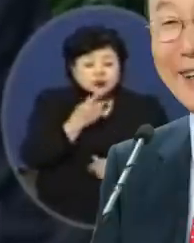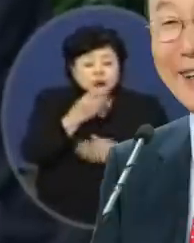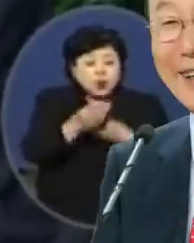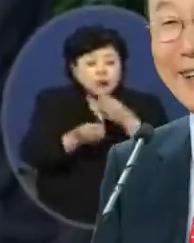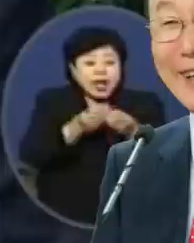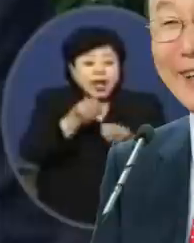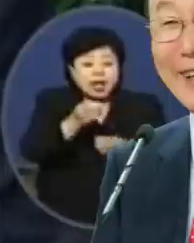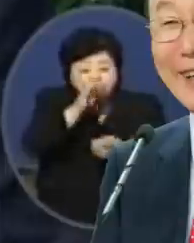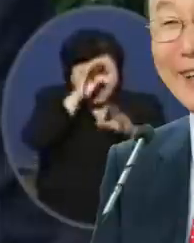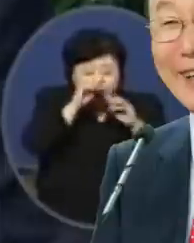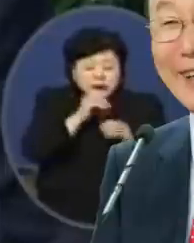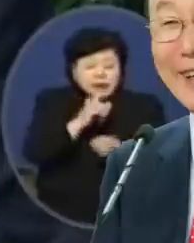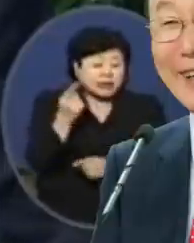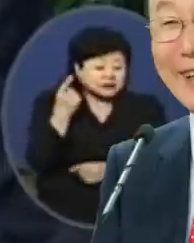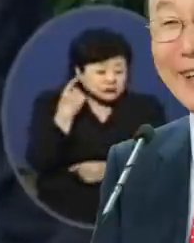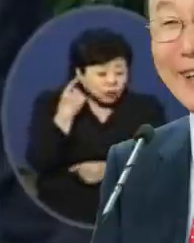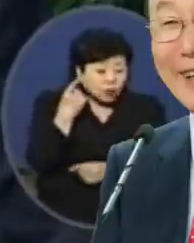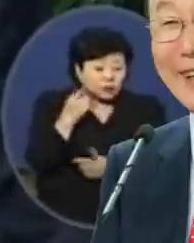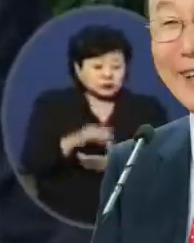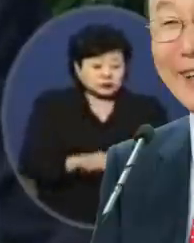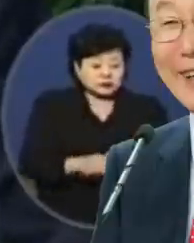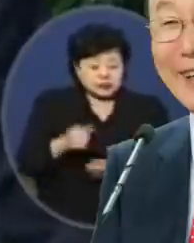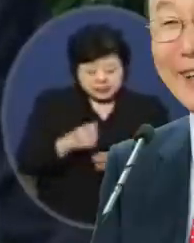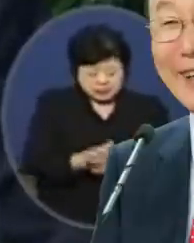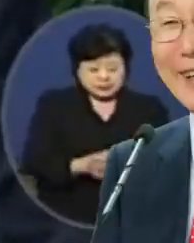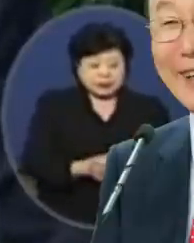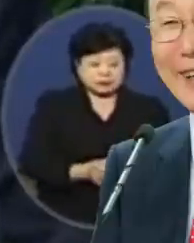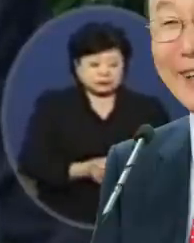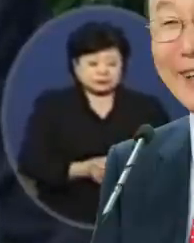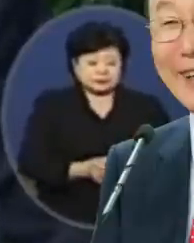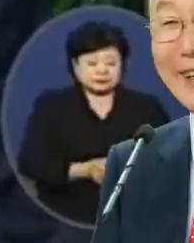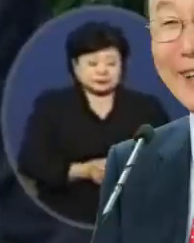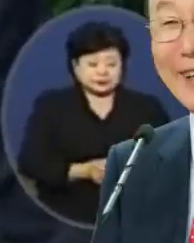고백이 병을 고친다고 그래서 결심을 하고